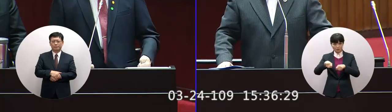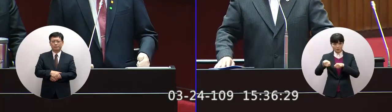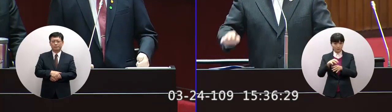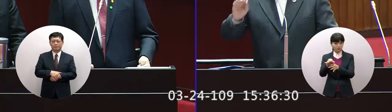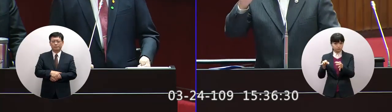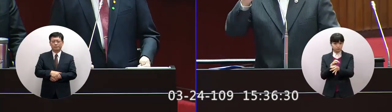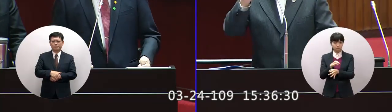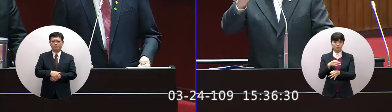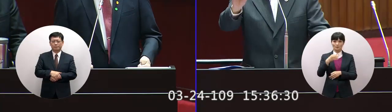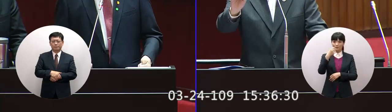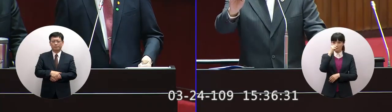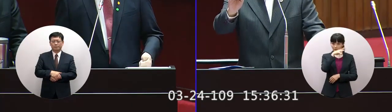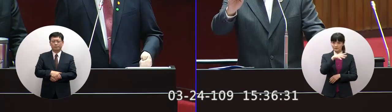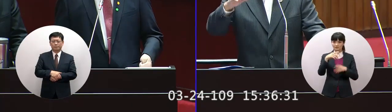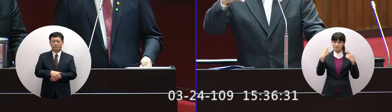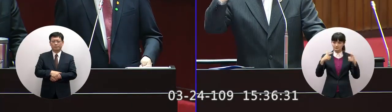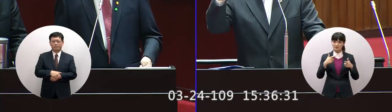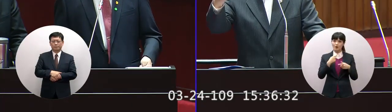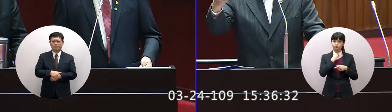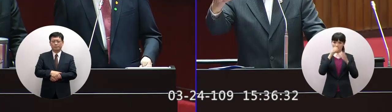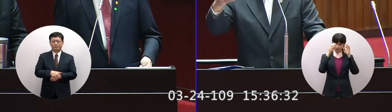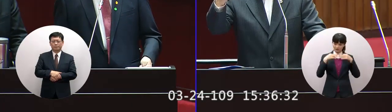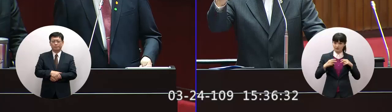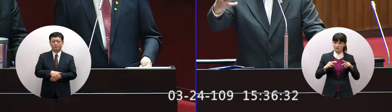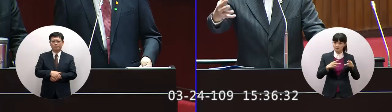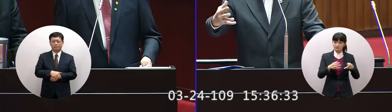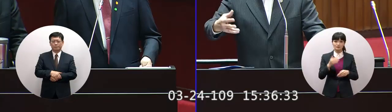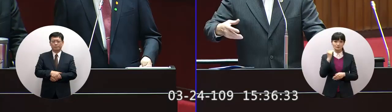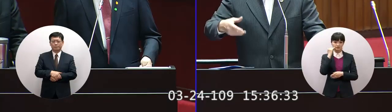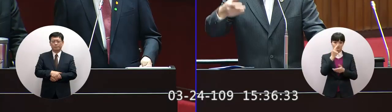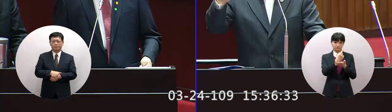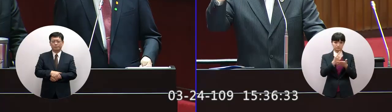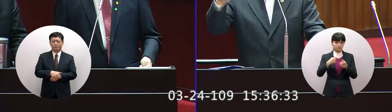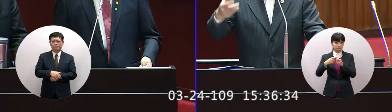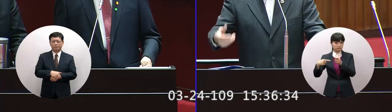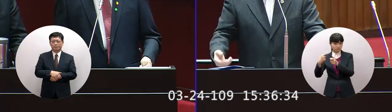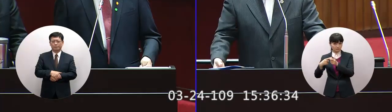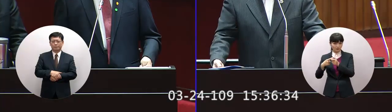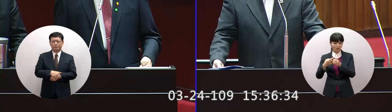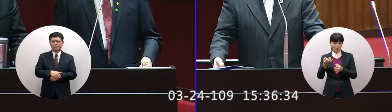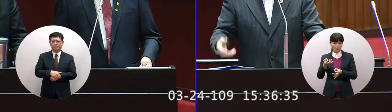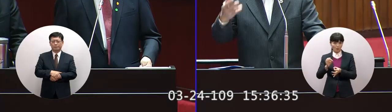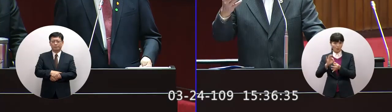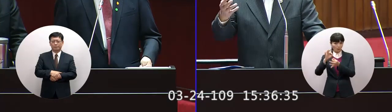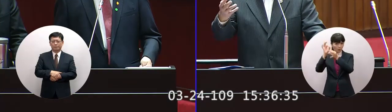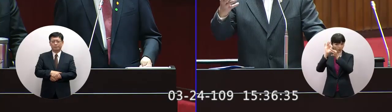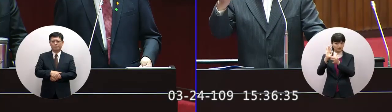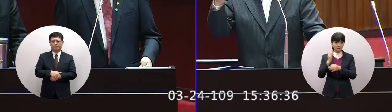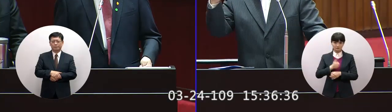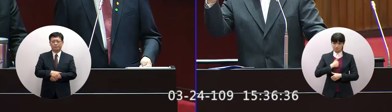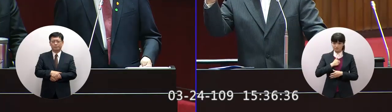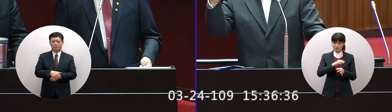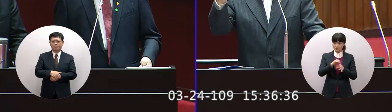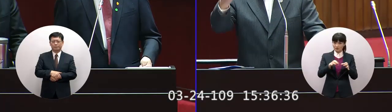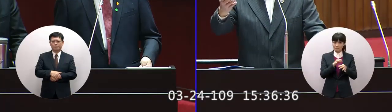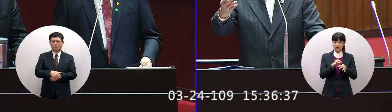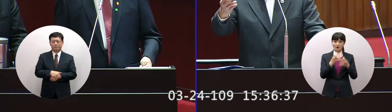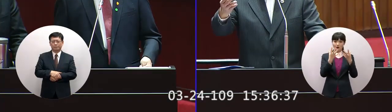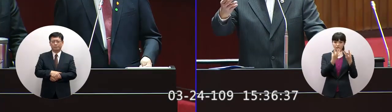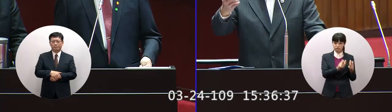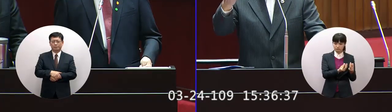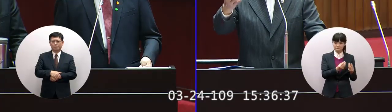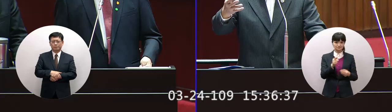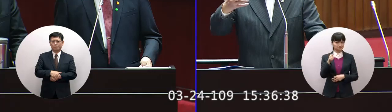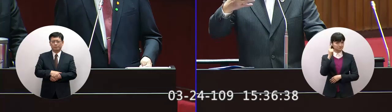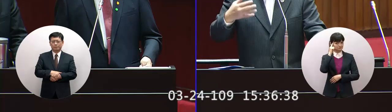了问题。如果每年预算都增加，实际贸易额是降低，那显然你的政策出了问